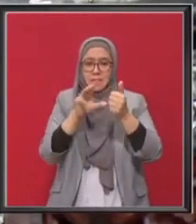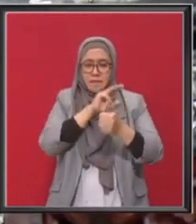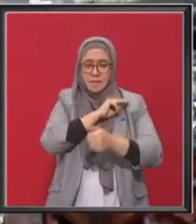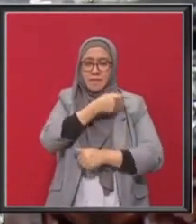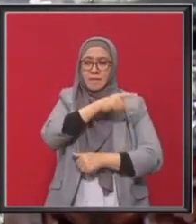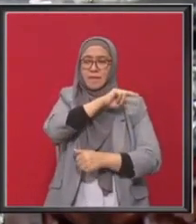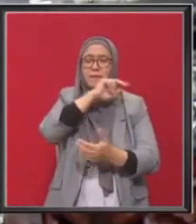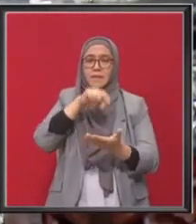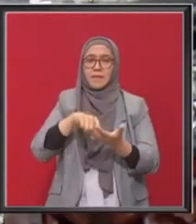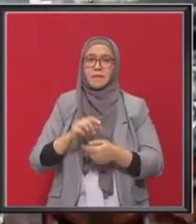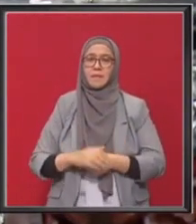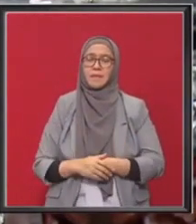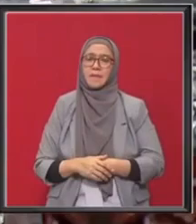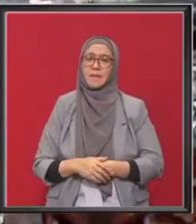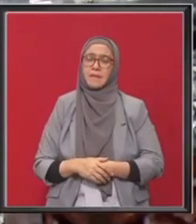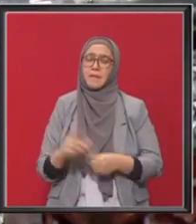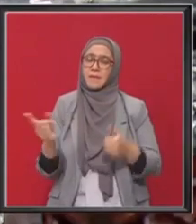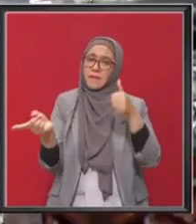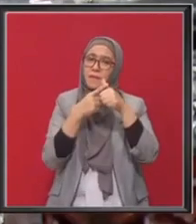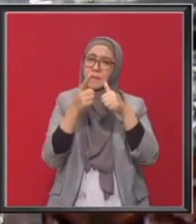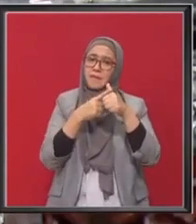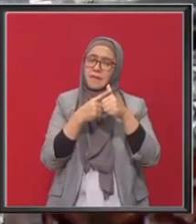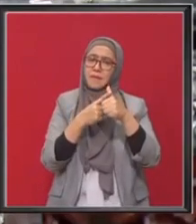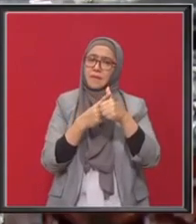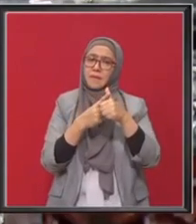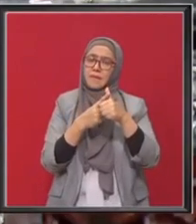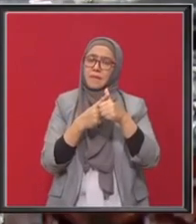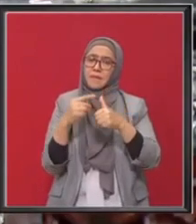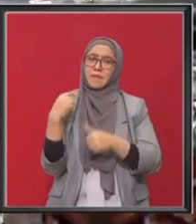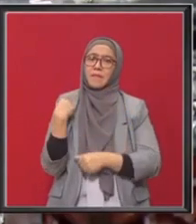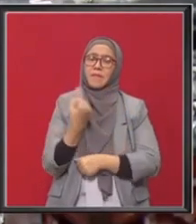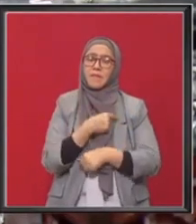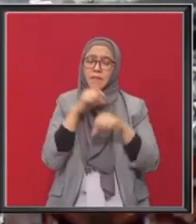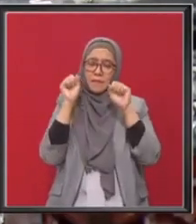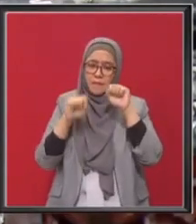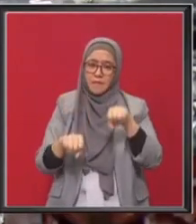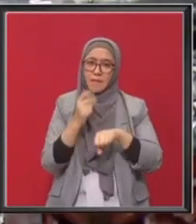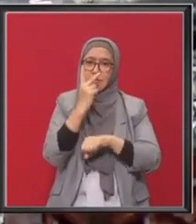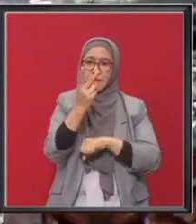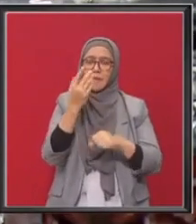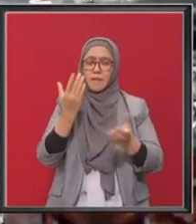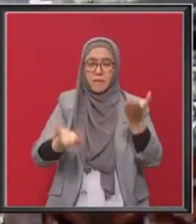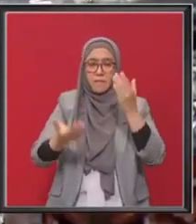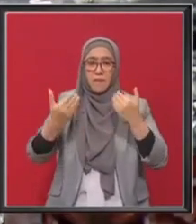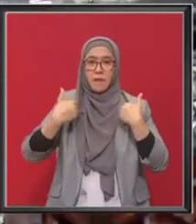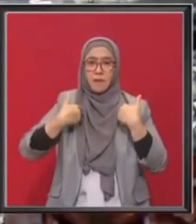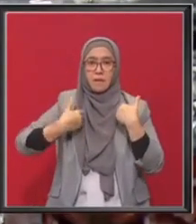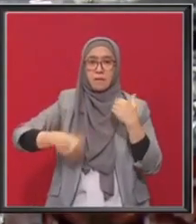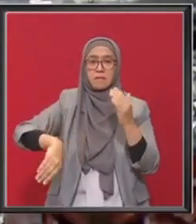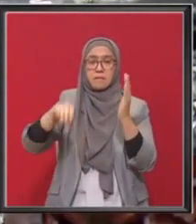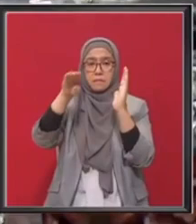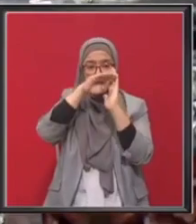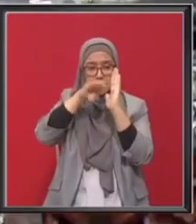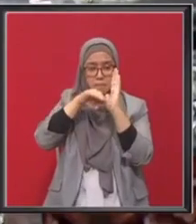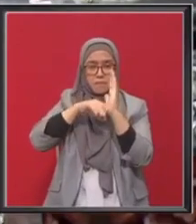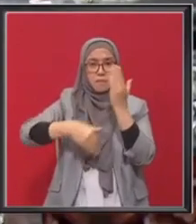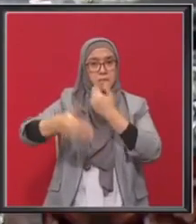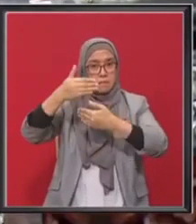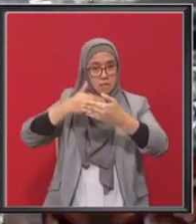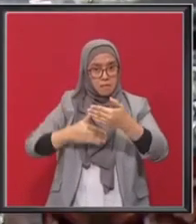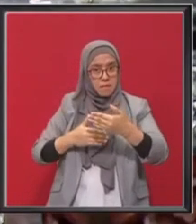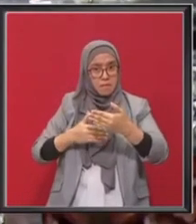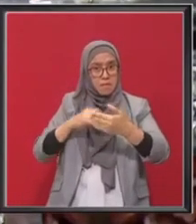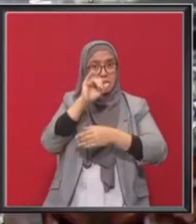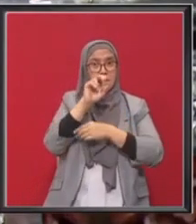eh pertama sekali kita beli hat ada kamu ada agenda tersirat DVD isu yang berlaku di Amerika Serikat ini karena